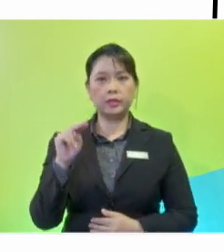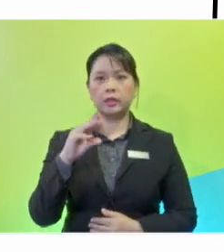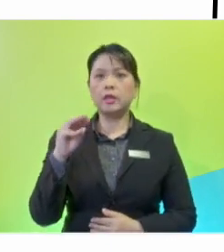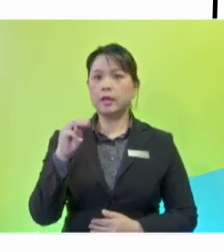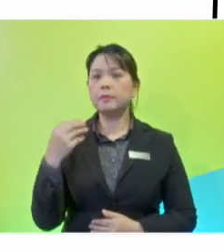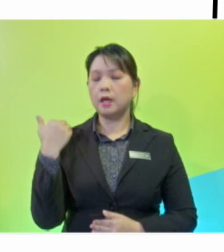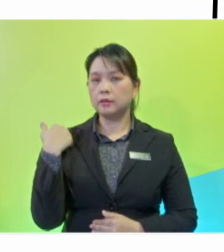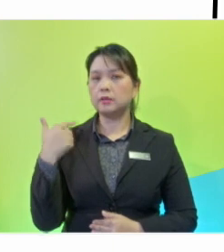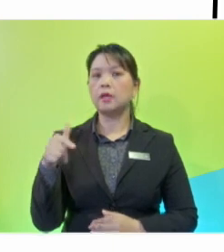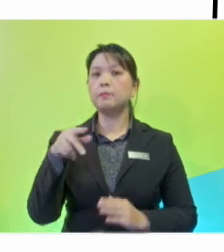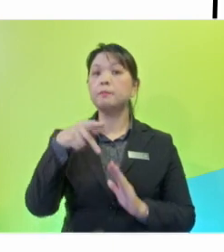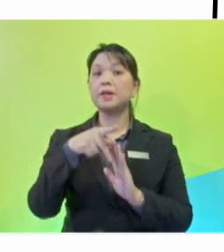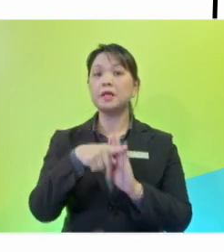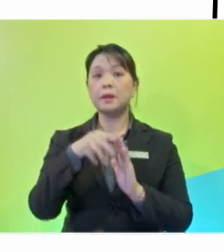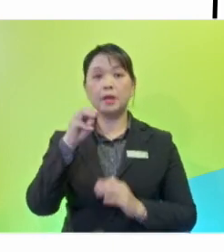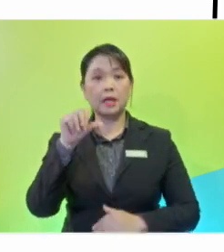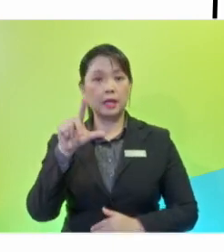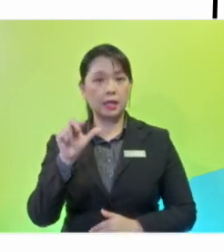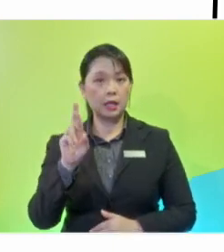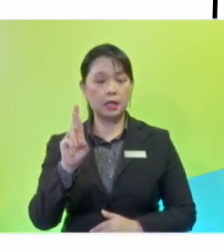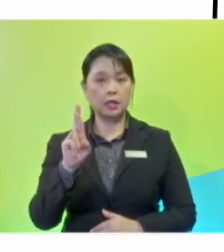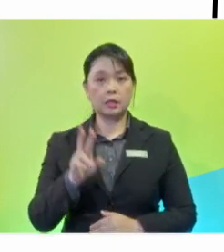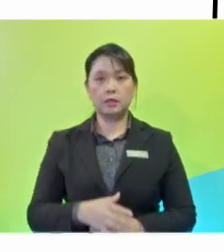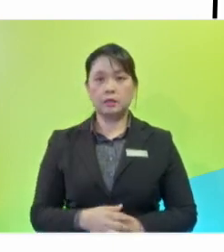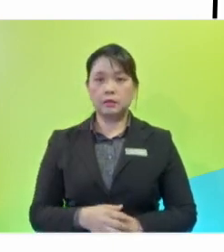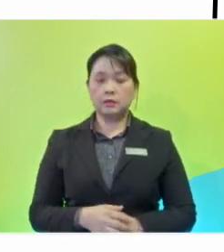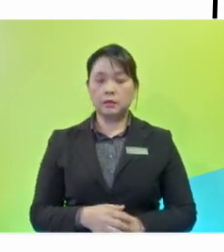n = n tolak 1